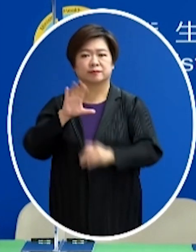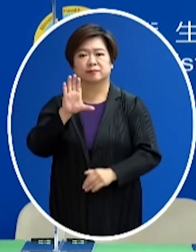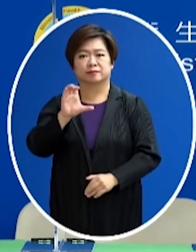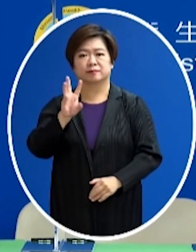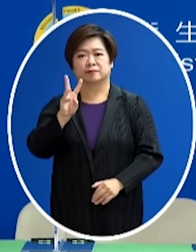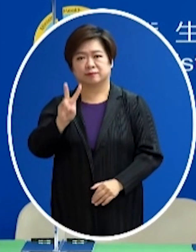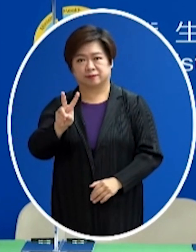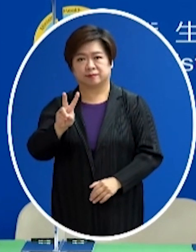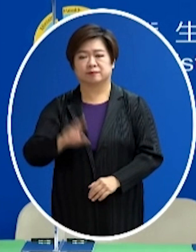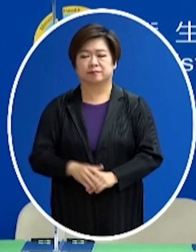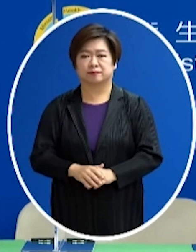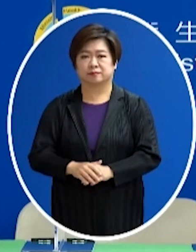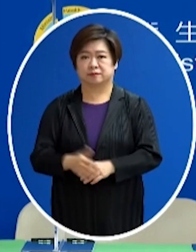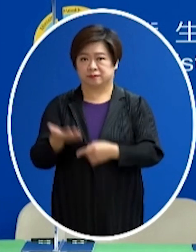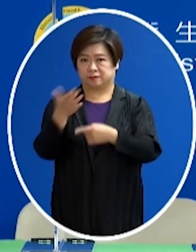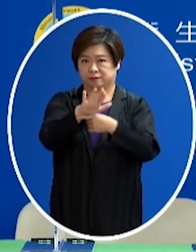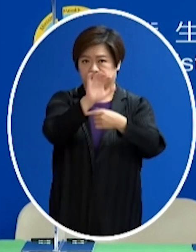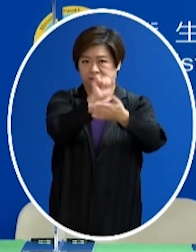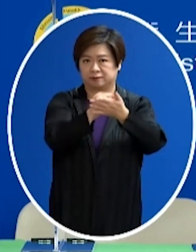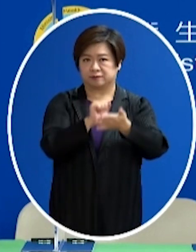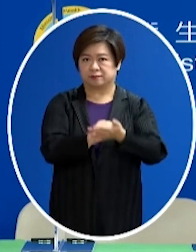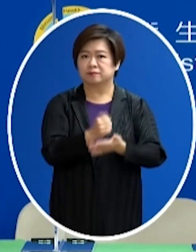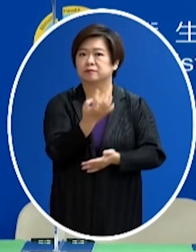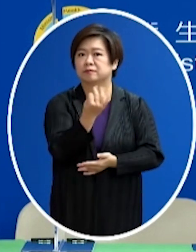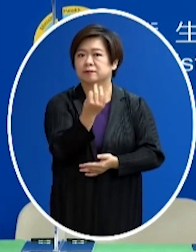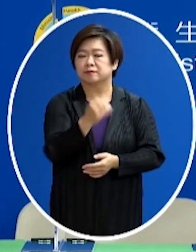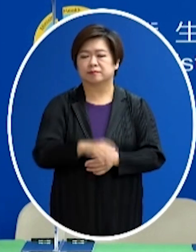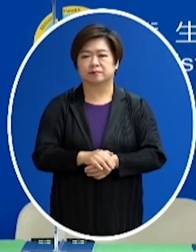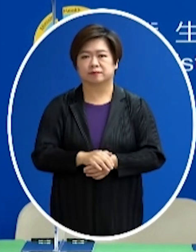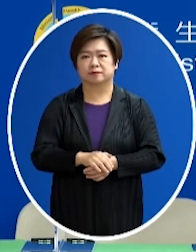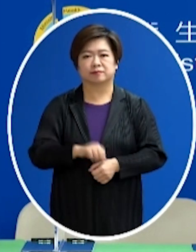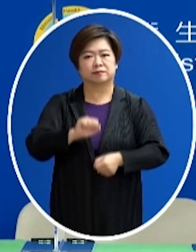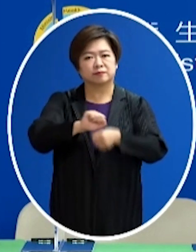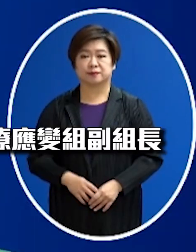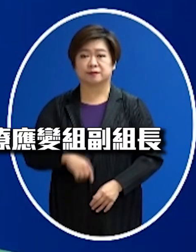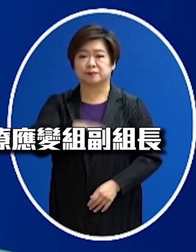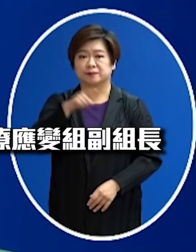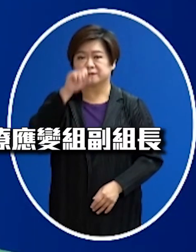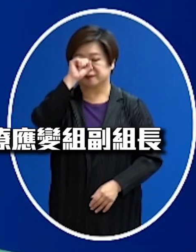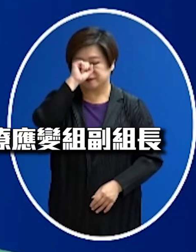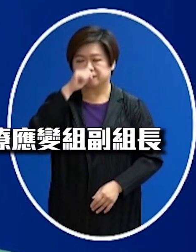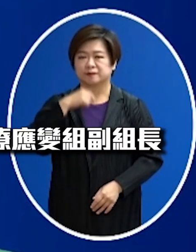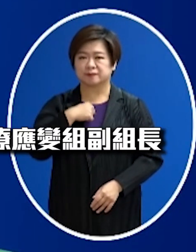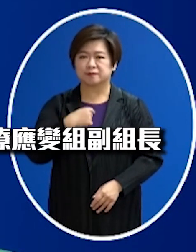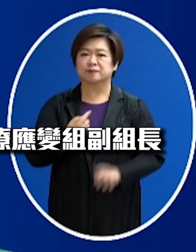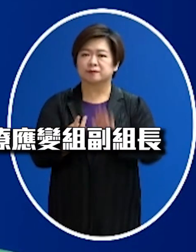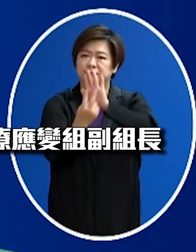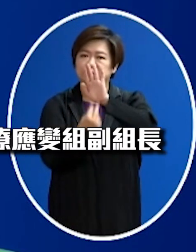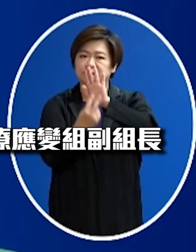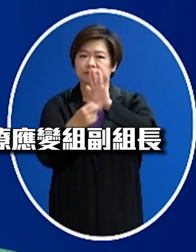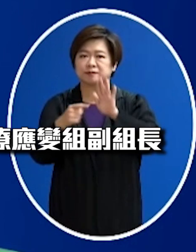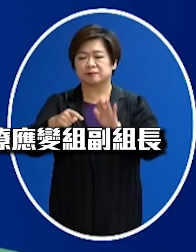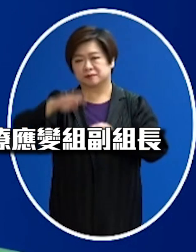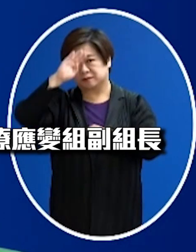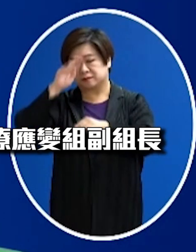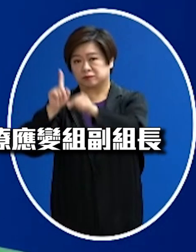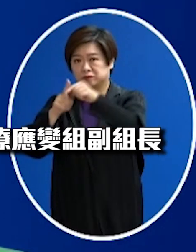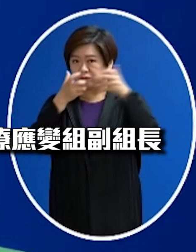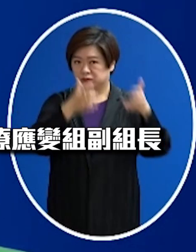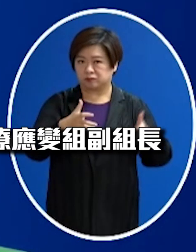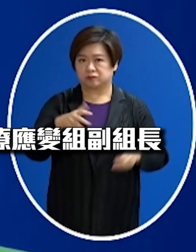92位，那死亡的案例哈啊增加了85位。 快速的跟大家讲一下这个中重症